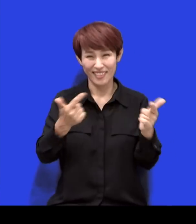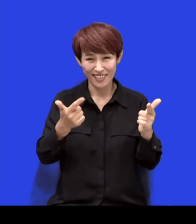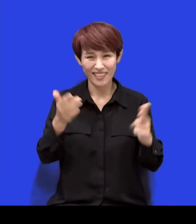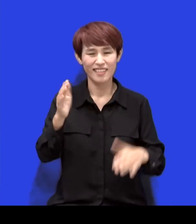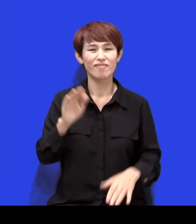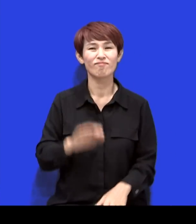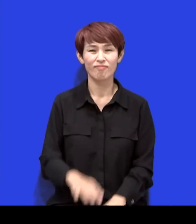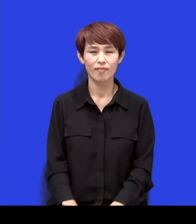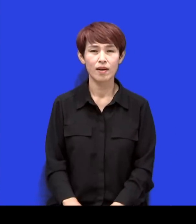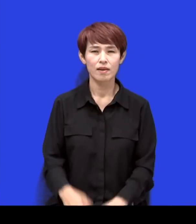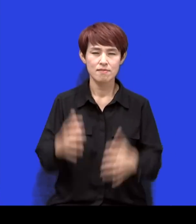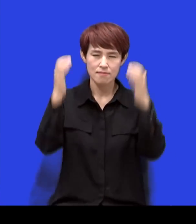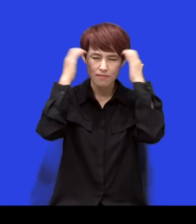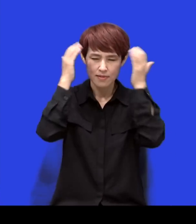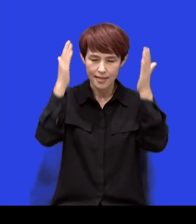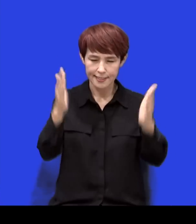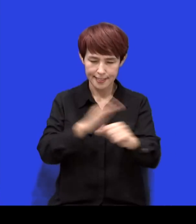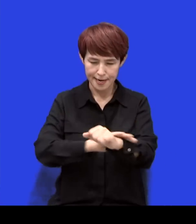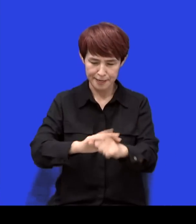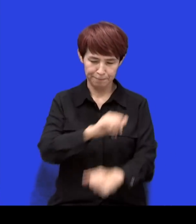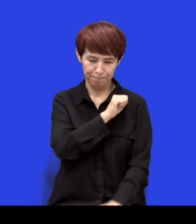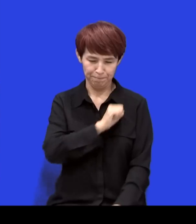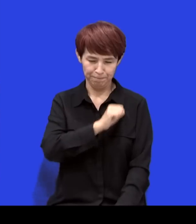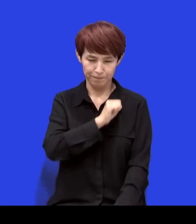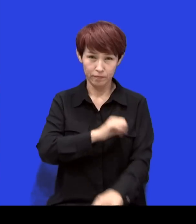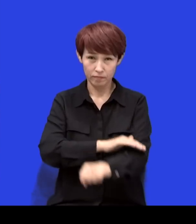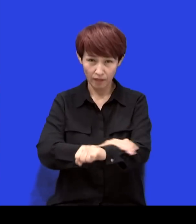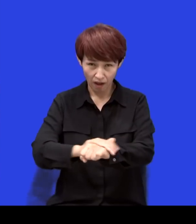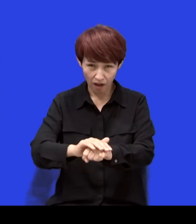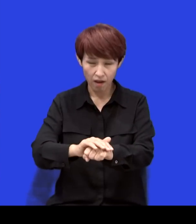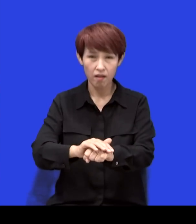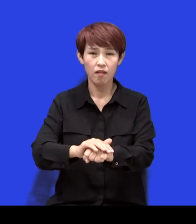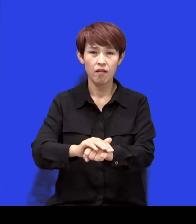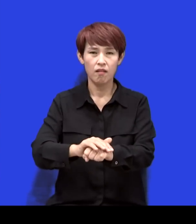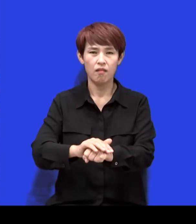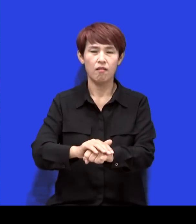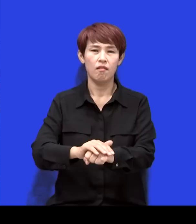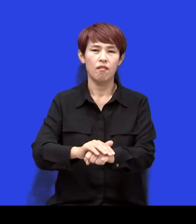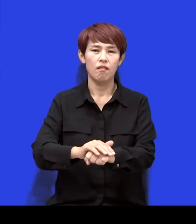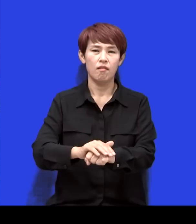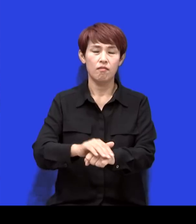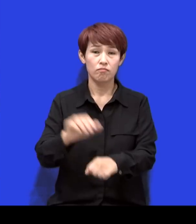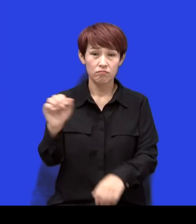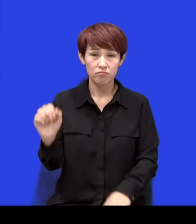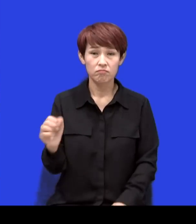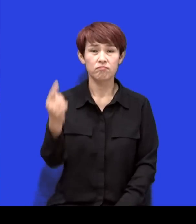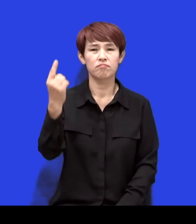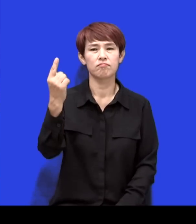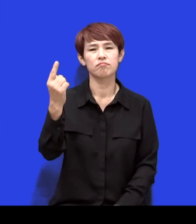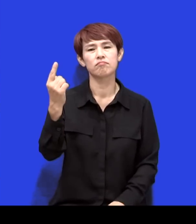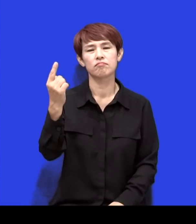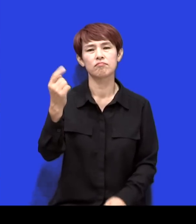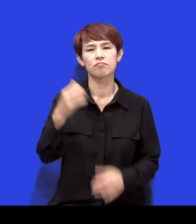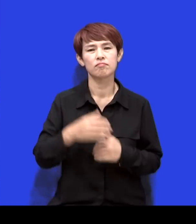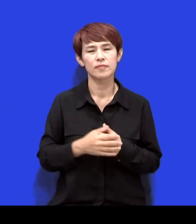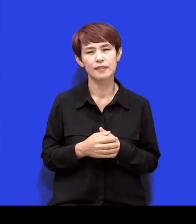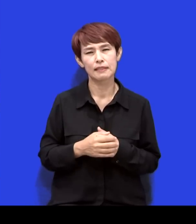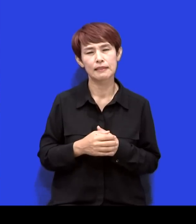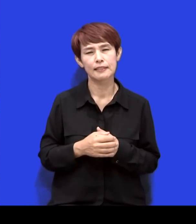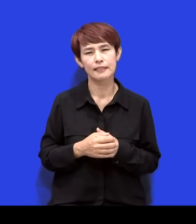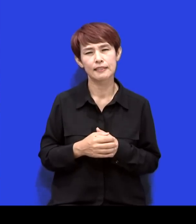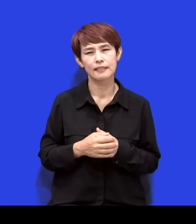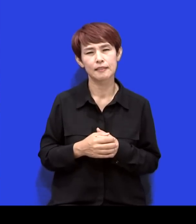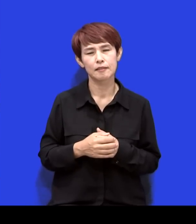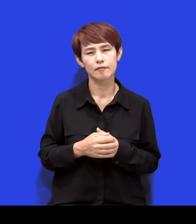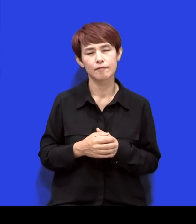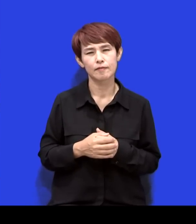학교 예. 졸업을 했기 때문에 네, 맞습니다. 그 시간 동안 사실 굉장히 긴 시간이잖아요. 그 시간 동안 사실 얼마나 또 눈물로 하나님